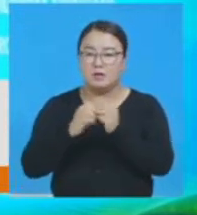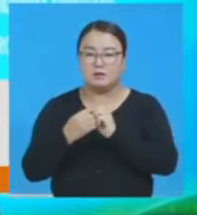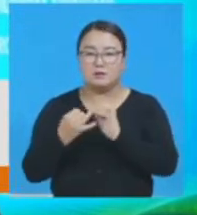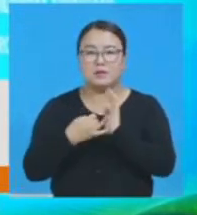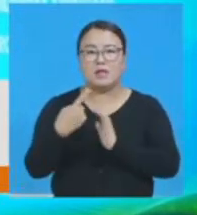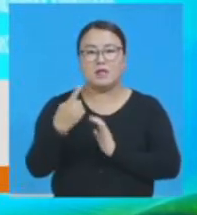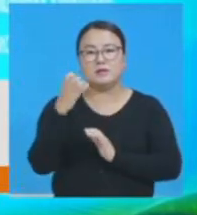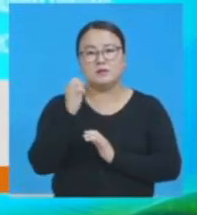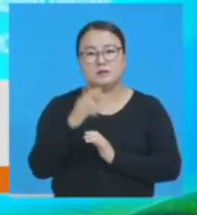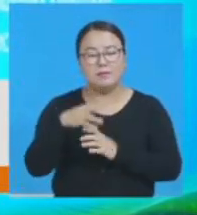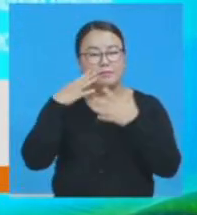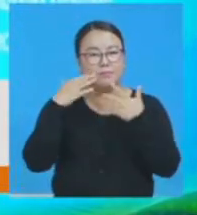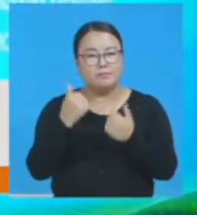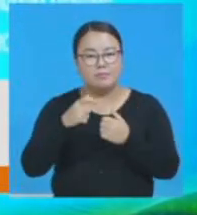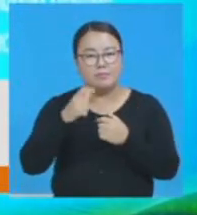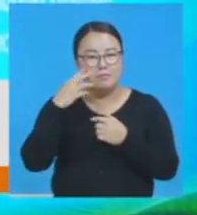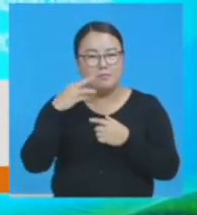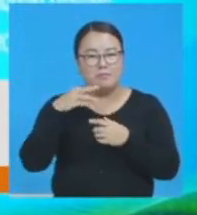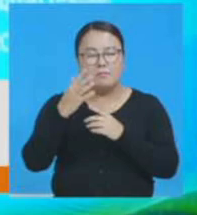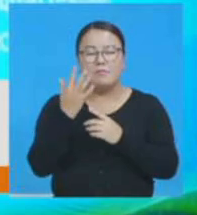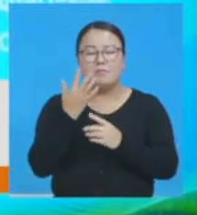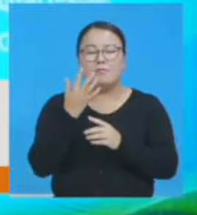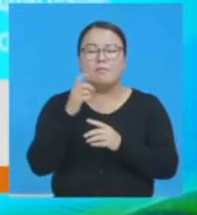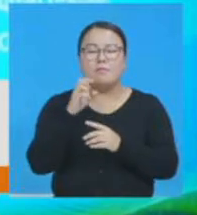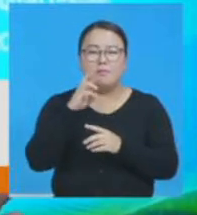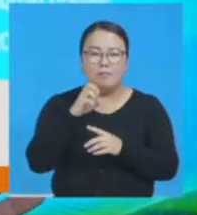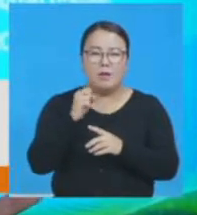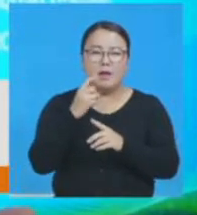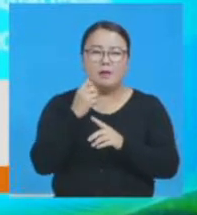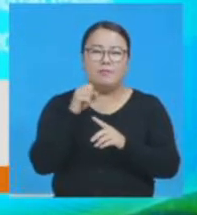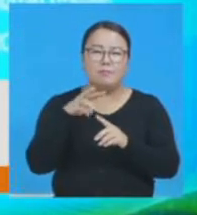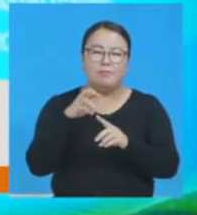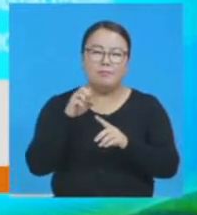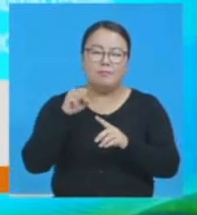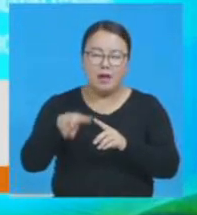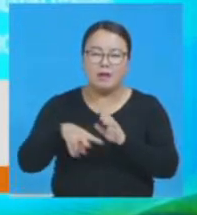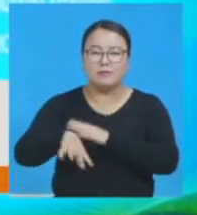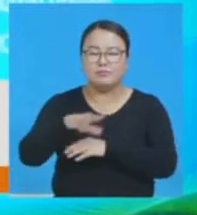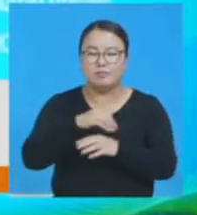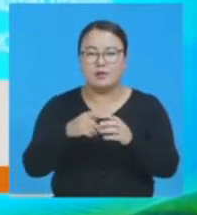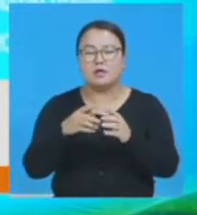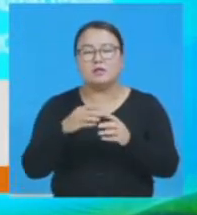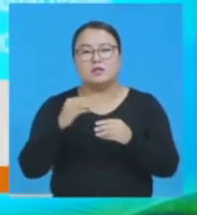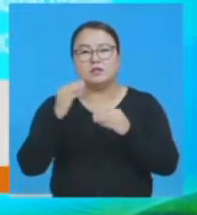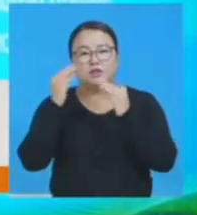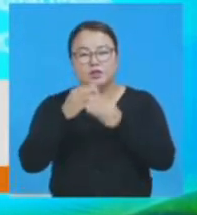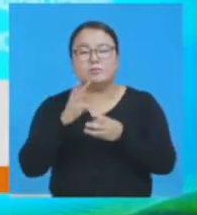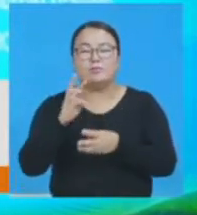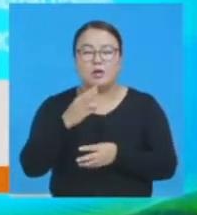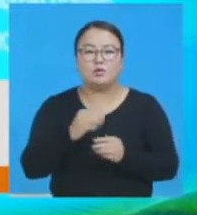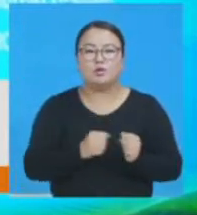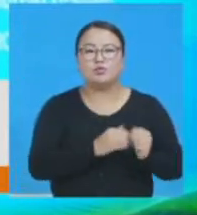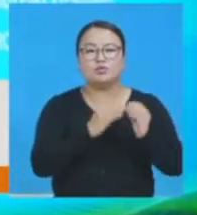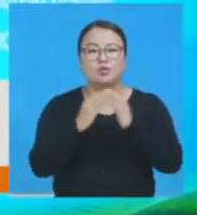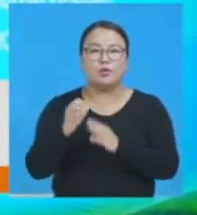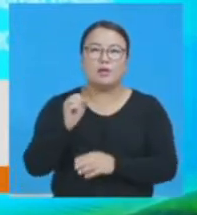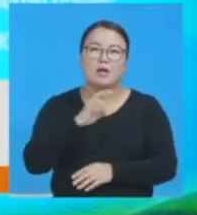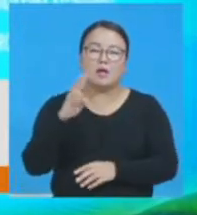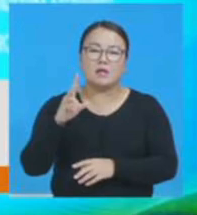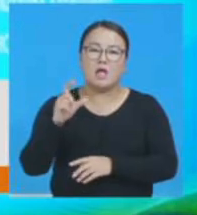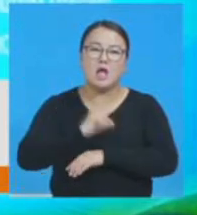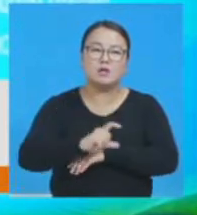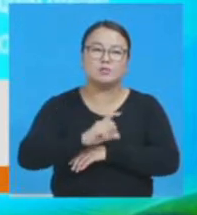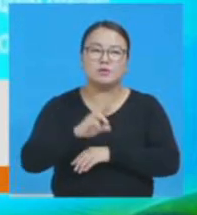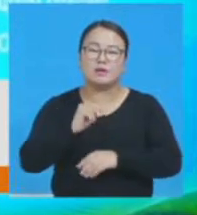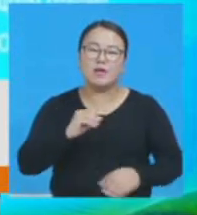бид шийдэж чадах гэсэн тийм одоо найдвартай эрчимсэн мал аж ахуй бол бидэнд нэг дав боломжийг олгож байгаа ч гэсэн үйлдлийн аж ахуйгаар бид яаж экспорттой холбохгүй